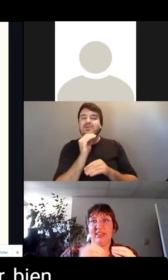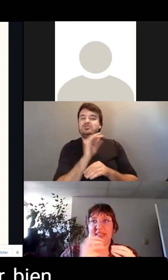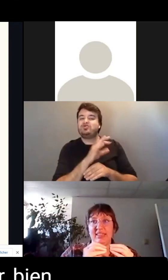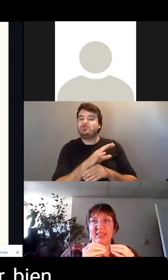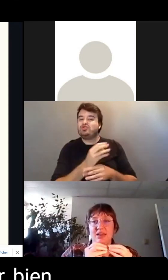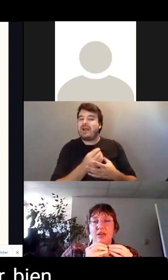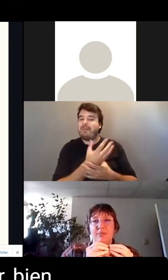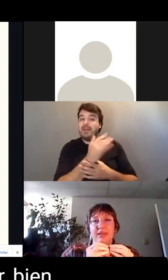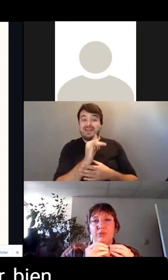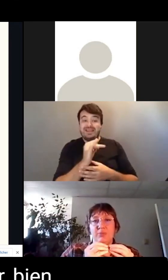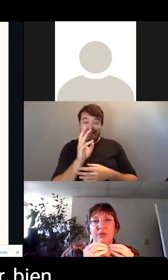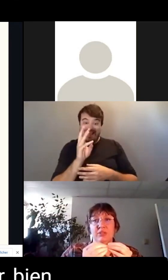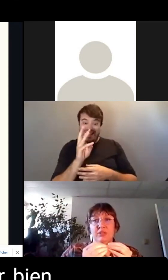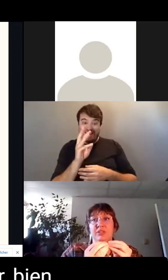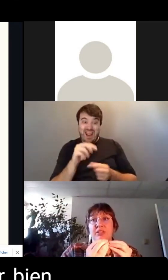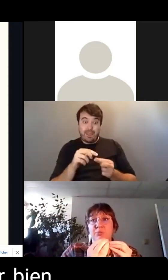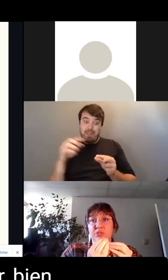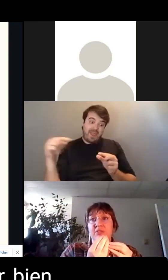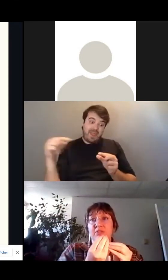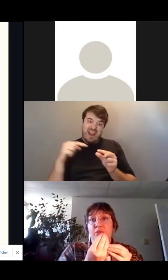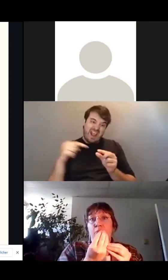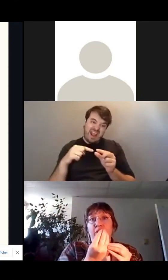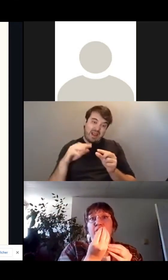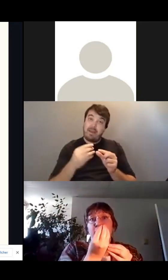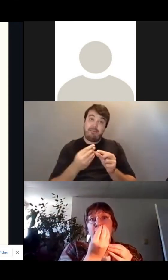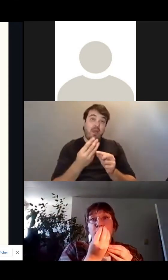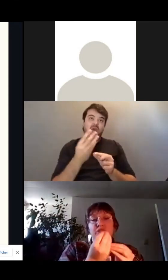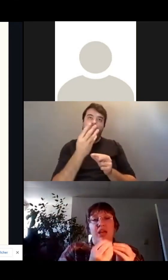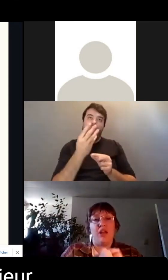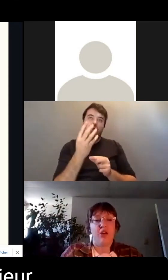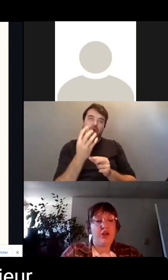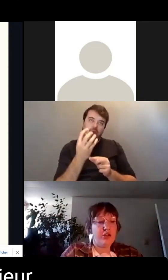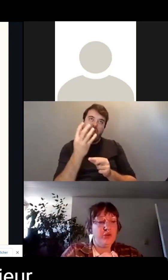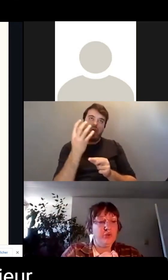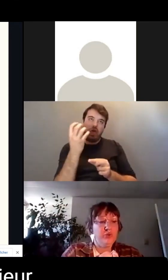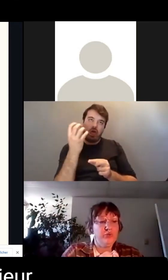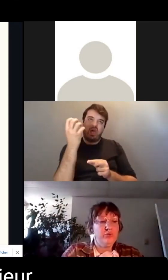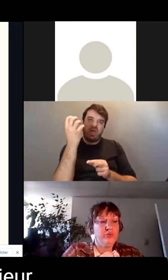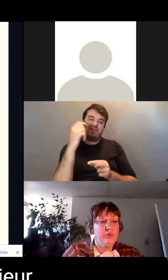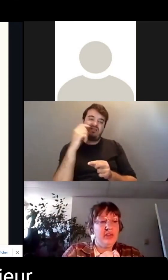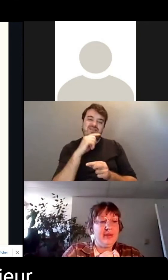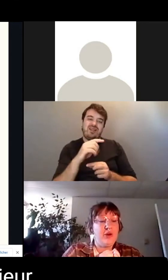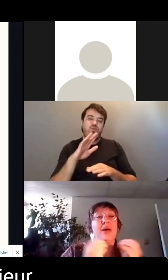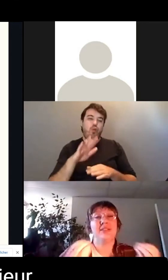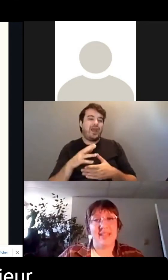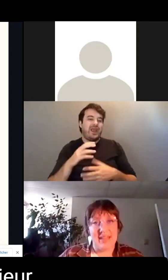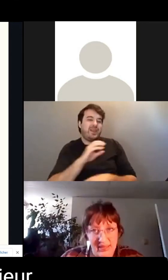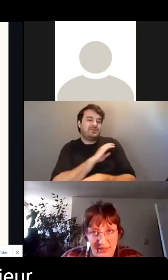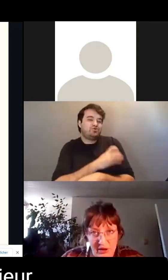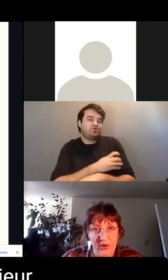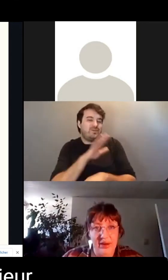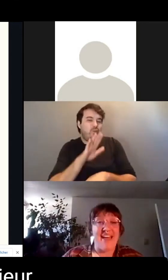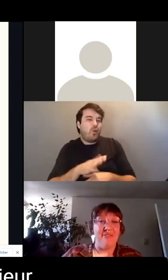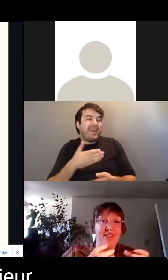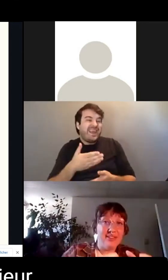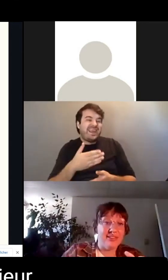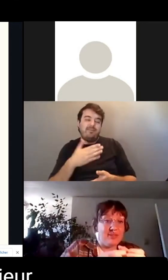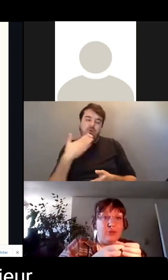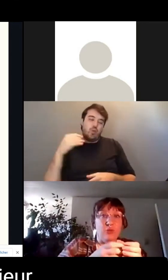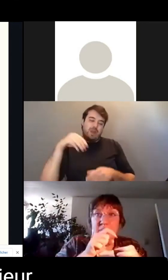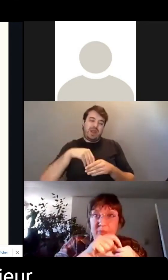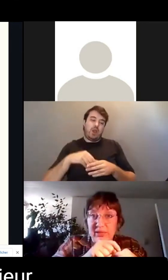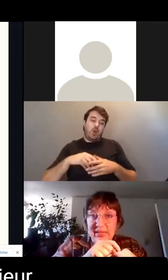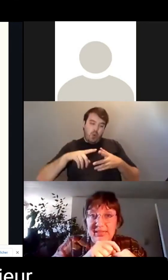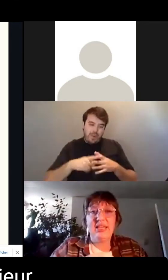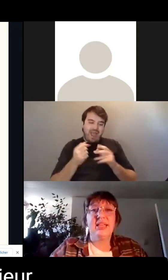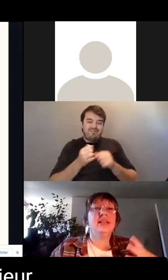elle se fait attaquer, bien, notre plante qui va essayer de pousser, elle va avoir moins de ressources. Alors, les commencer à l'intérieur avec des petits